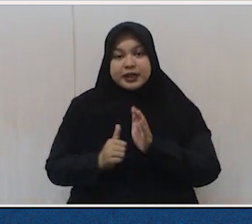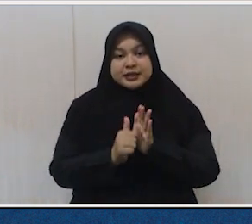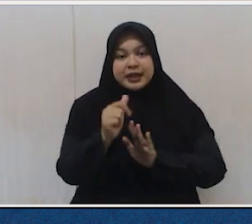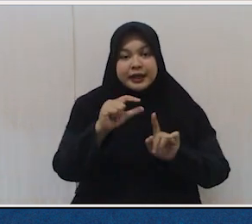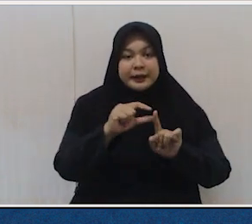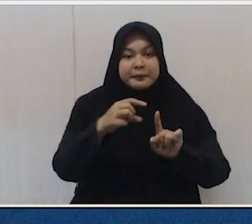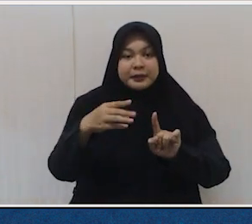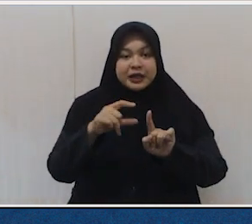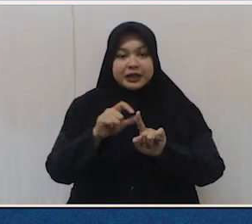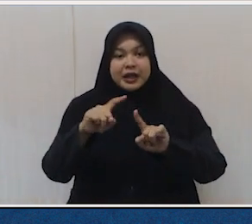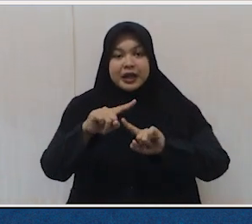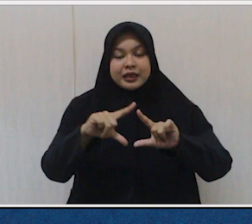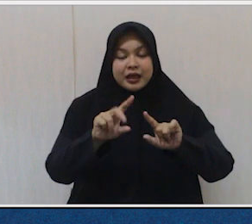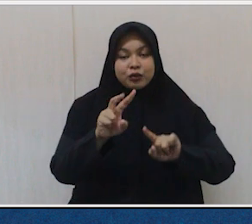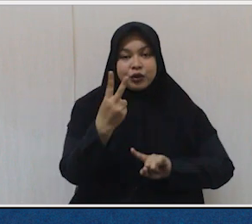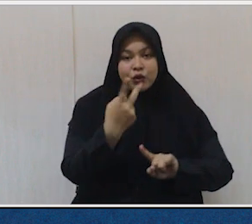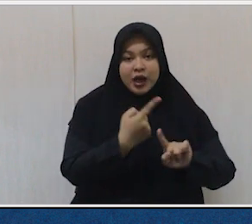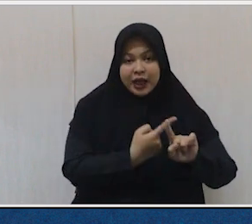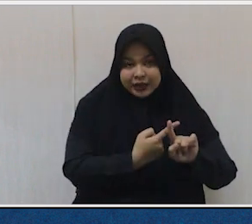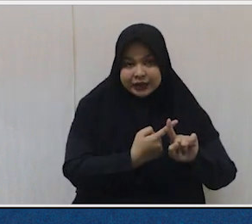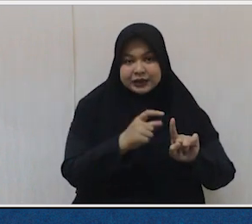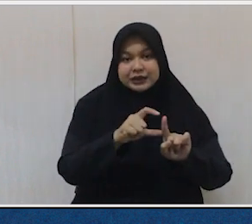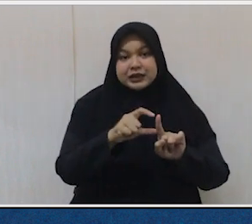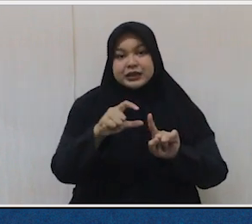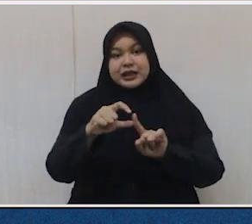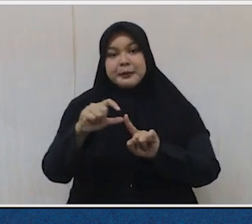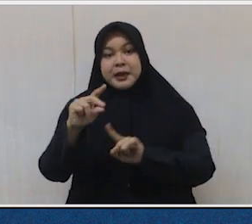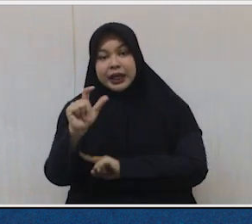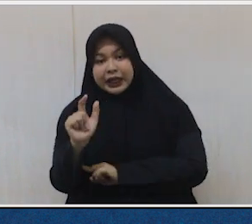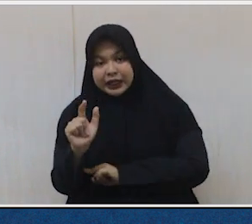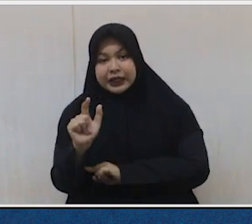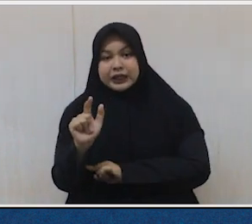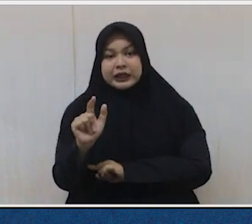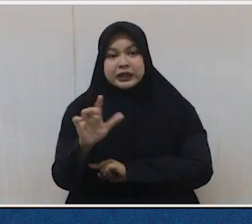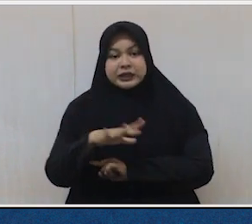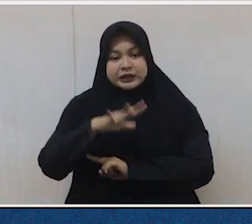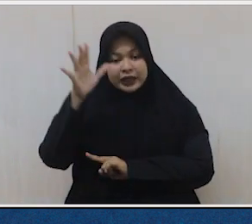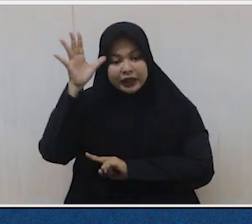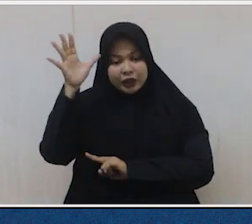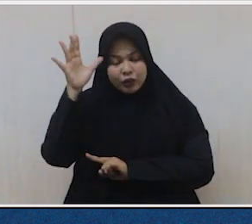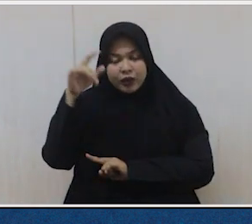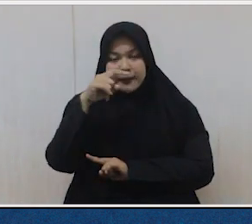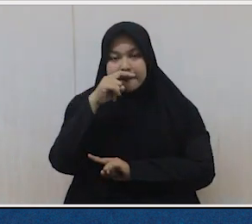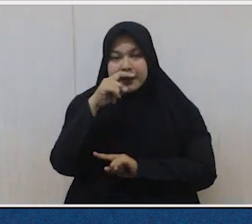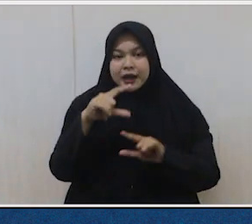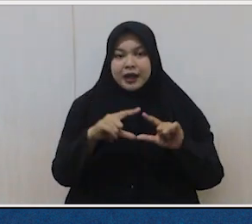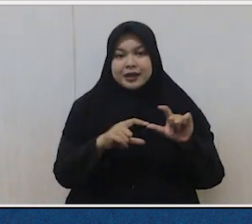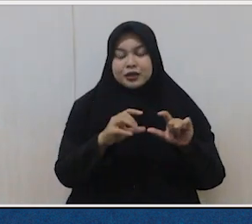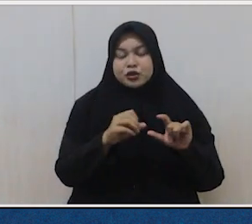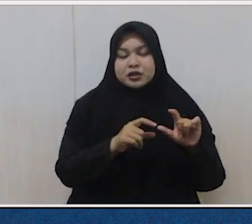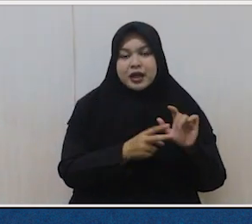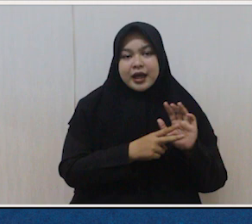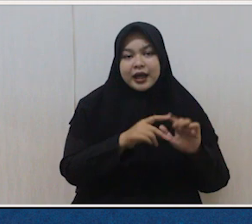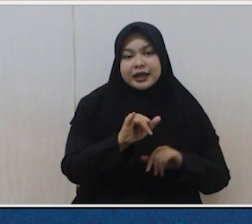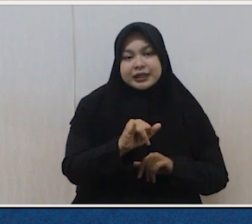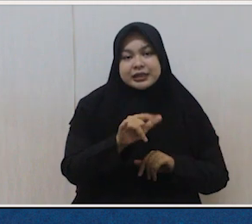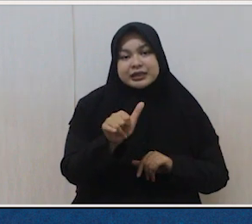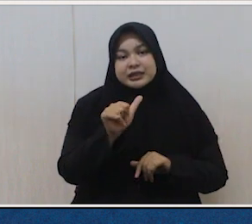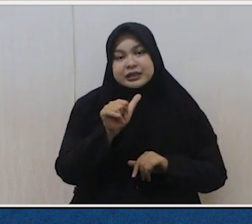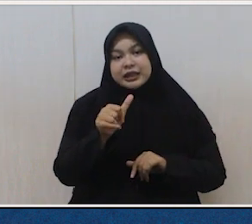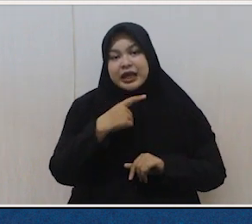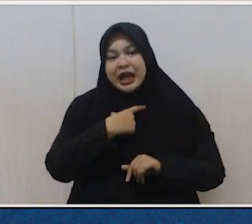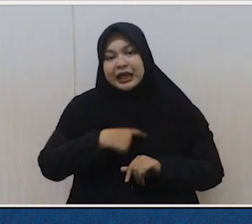kitab hukum acara perdata Mas di DPR itu itu sudah du kali diperpanjang saya enggak tahu Pas Pak